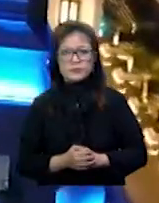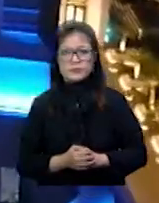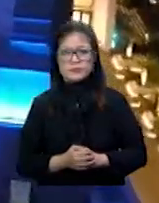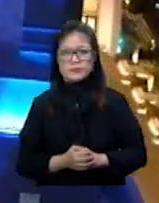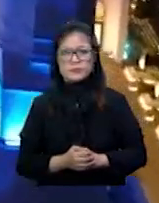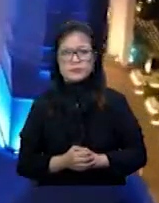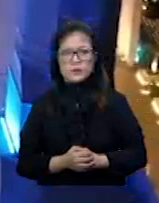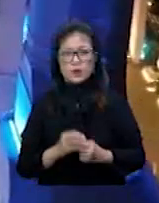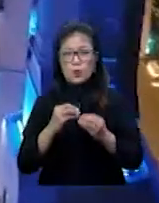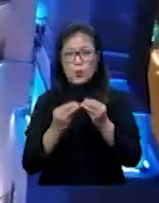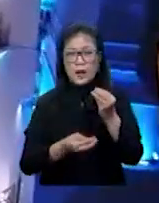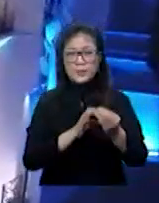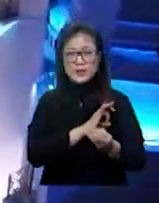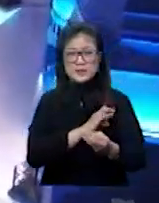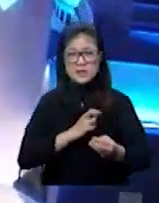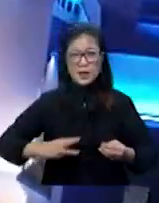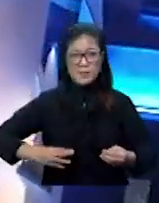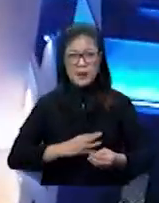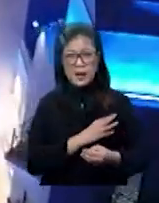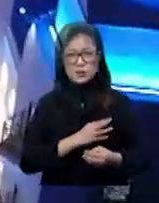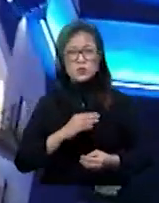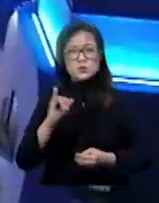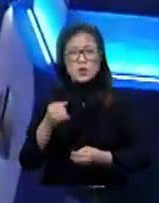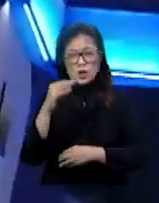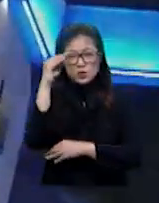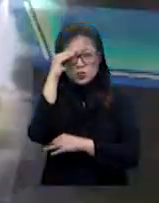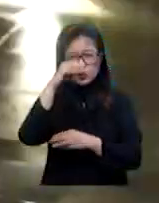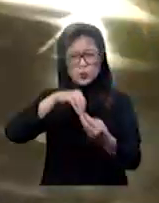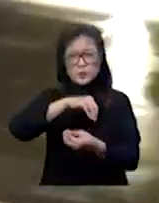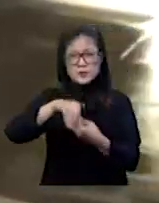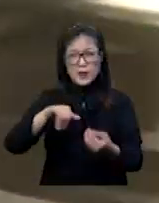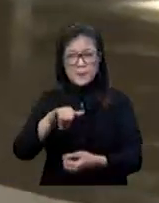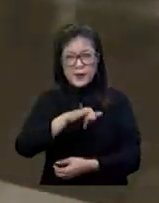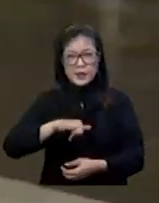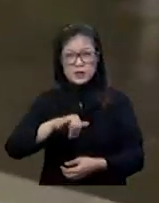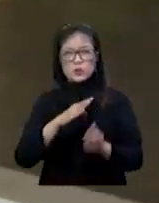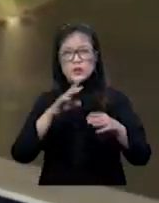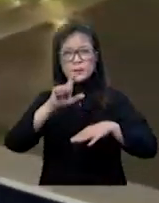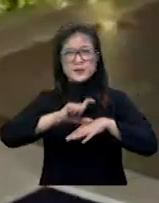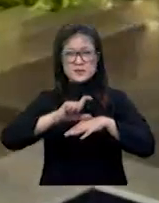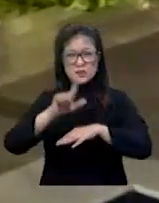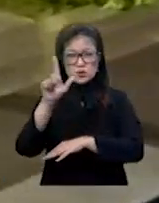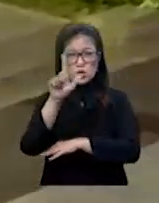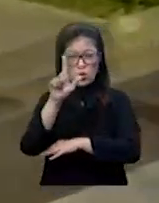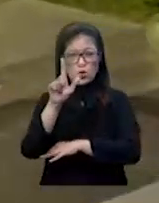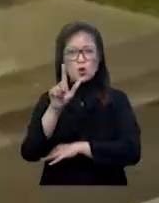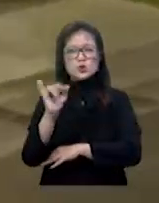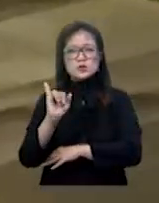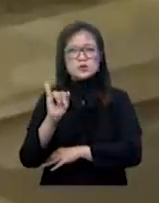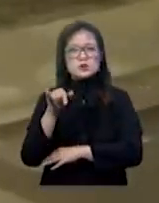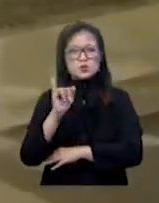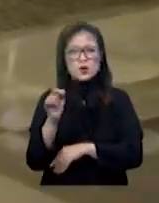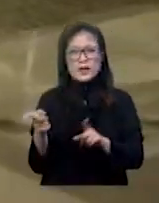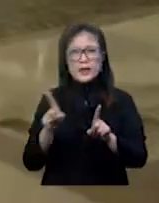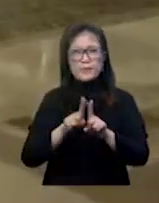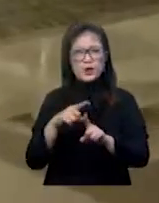wakil presiden Ma'ruf Amin melaksanakan salat subuh berjamaah di Masjid Raya Zaid Solo Jawa Tengah didampingi Gubernur Jawa